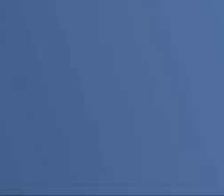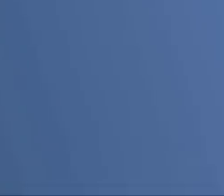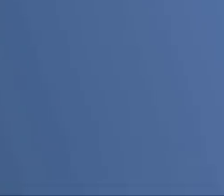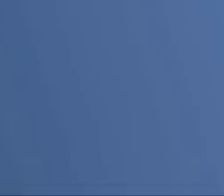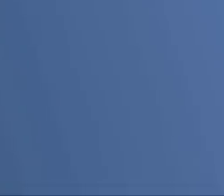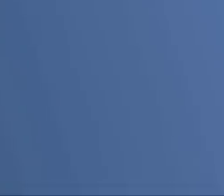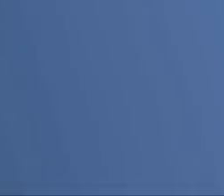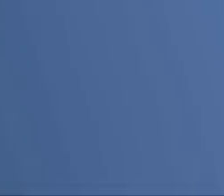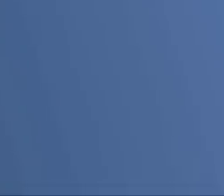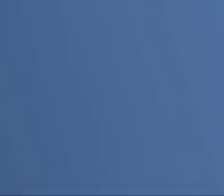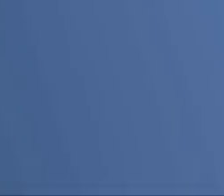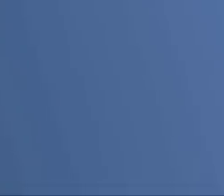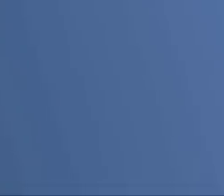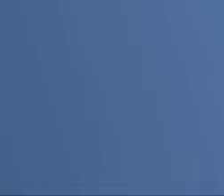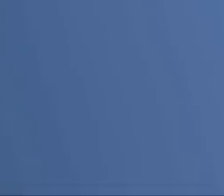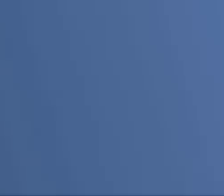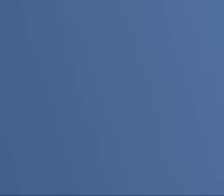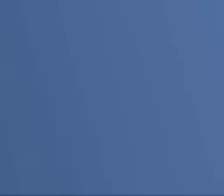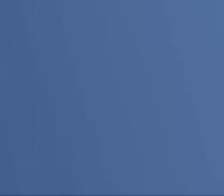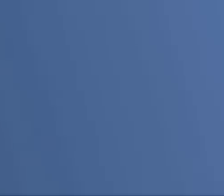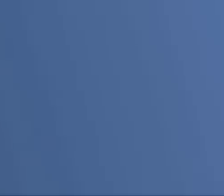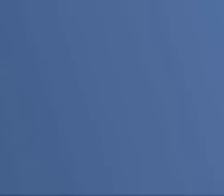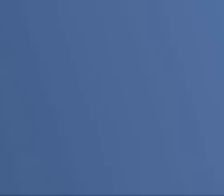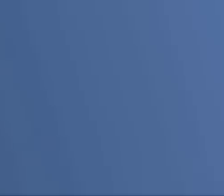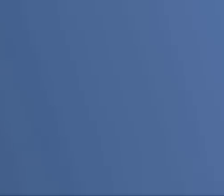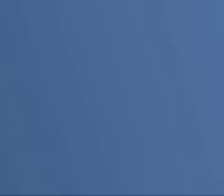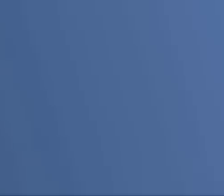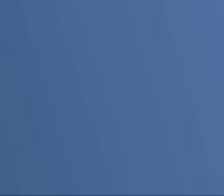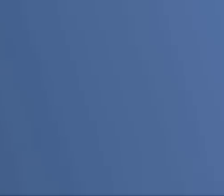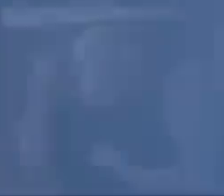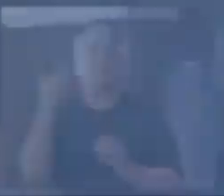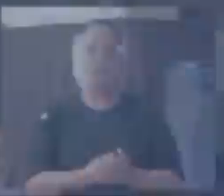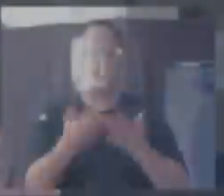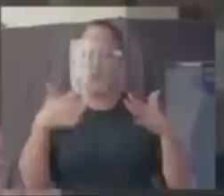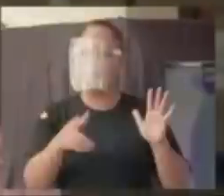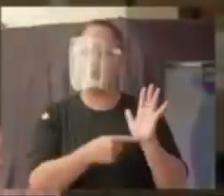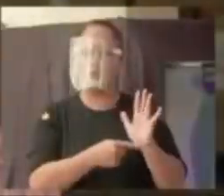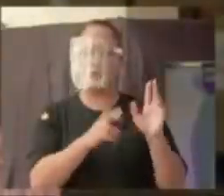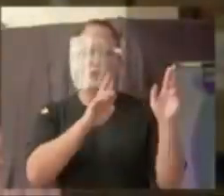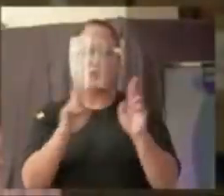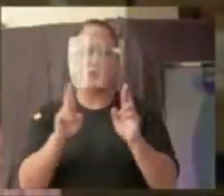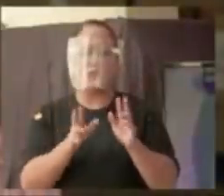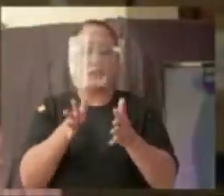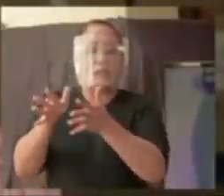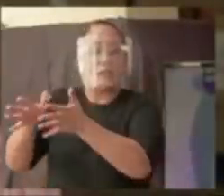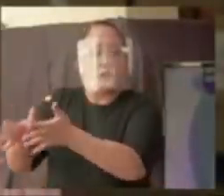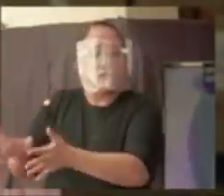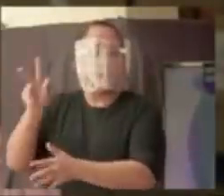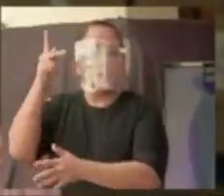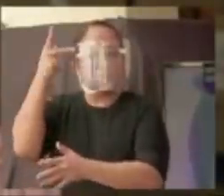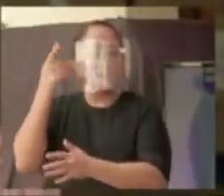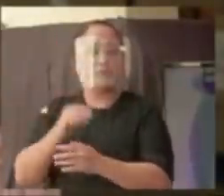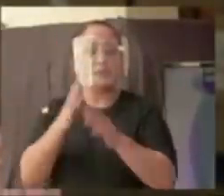Dating senador, pinakita na napakahusay na gobernador. Ipinakita niya ang kahandaang isantabi ang politika